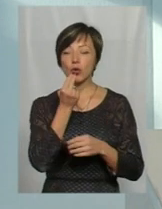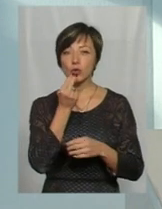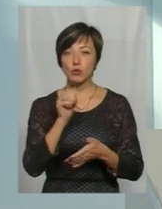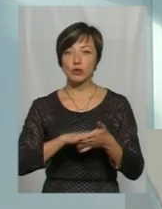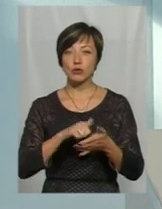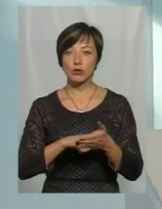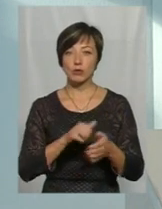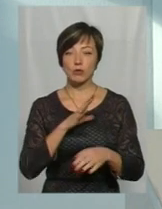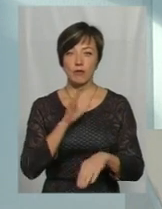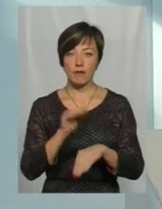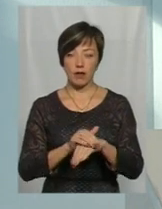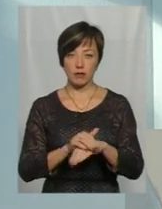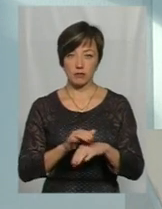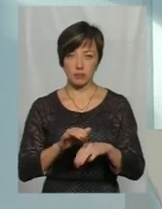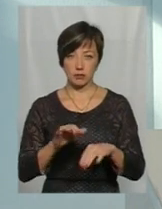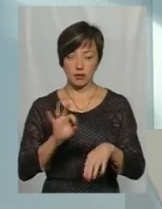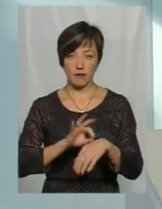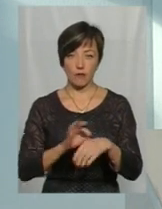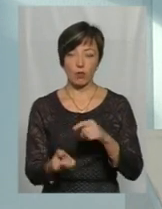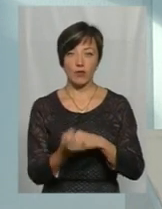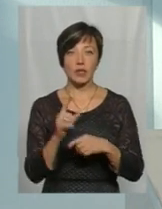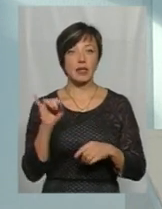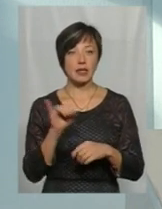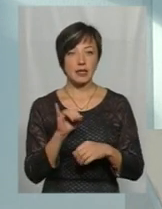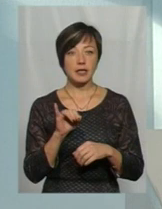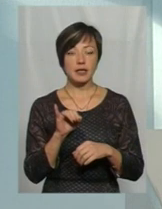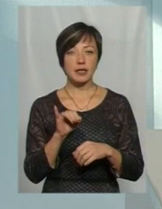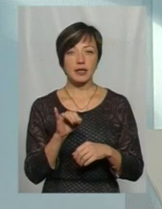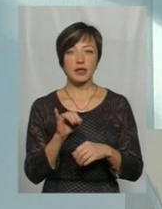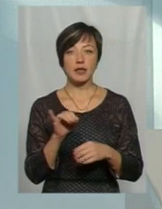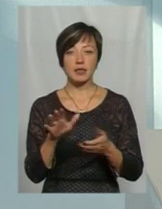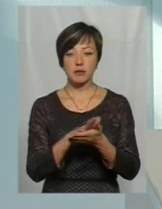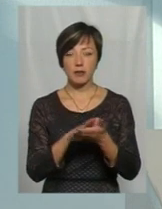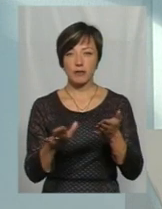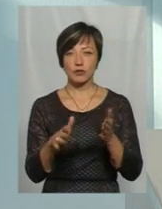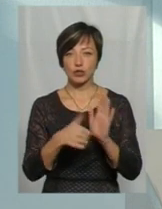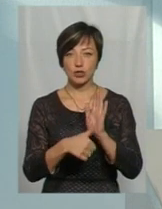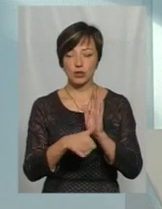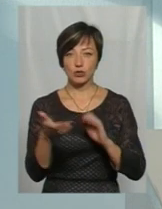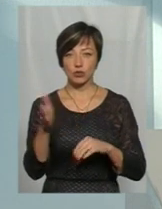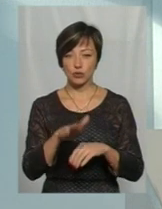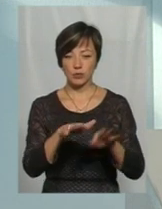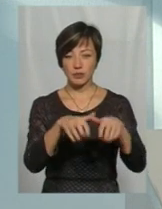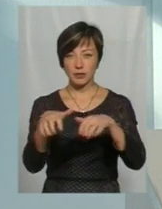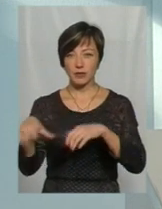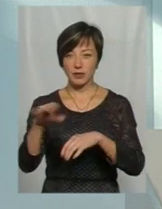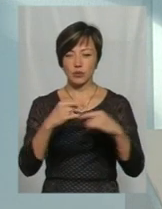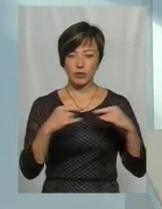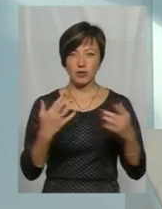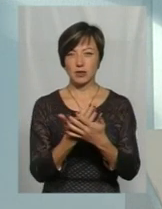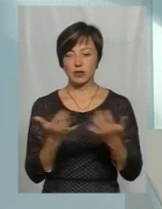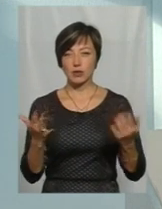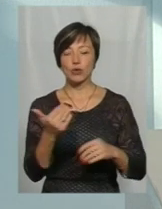послужив фактором. І взяли змиви, 60 змивів. І що